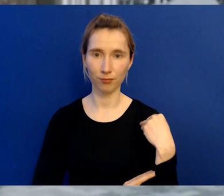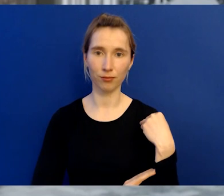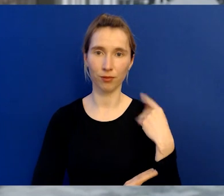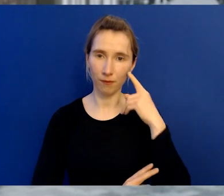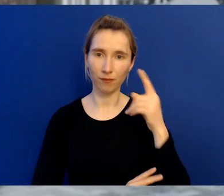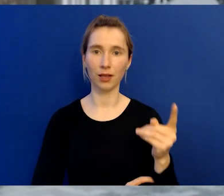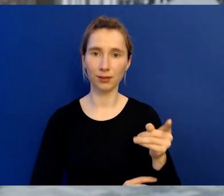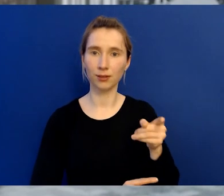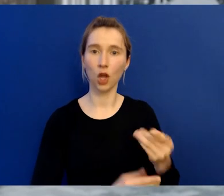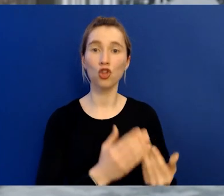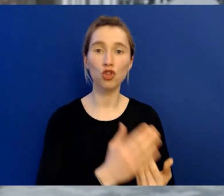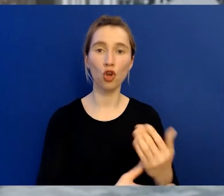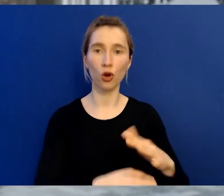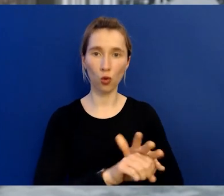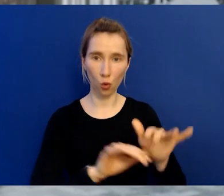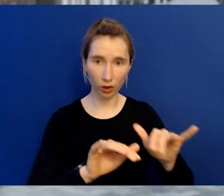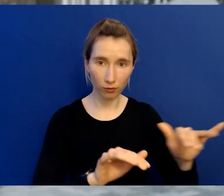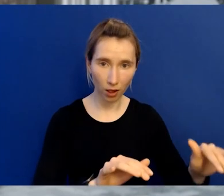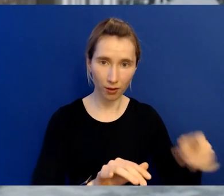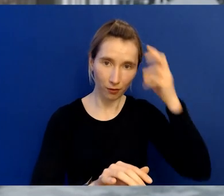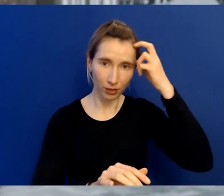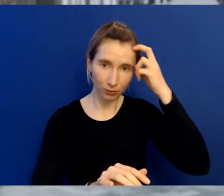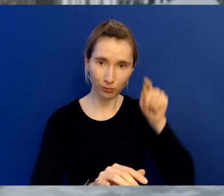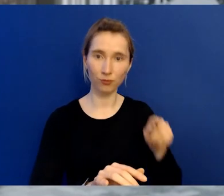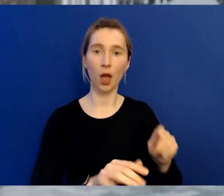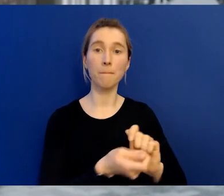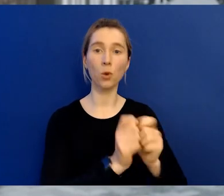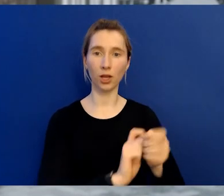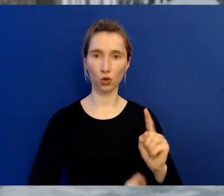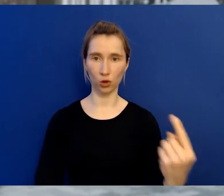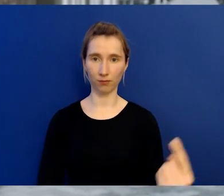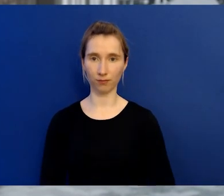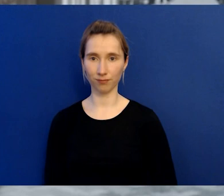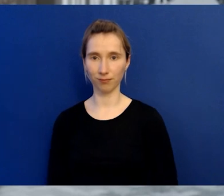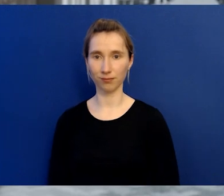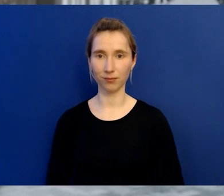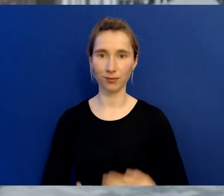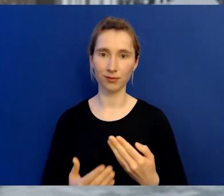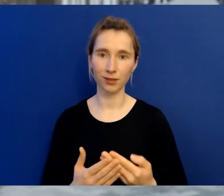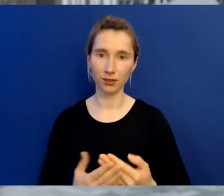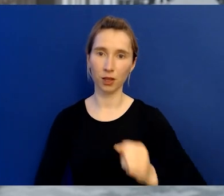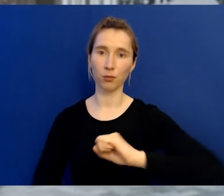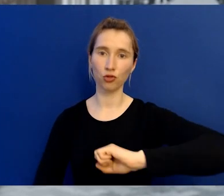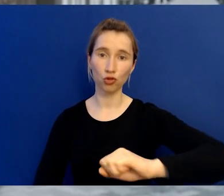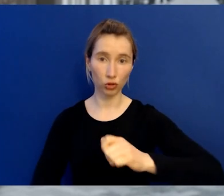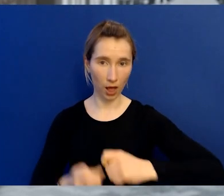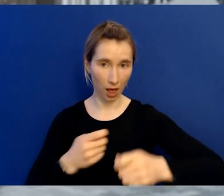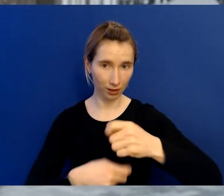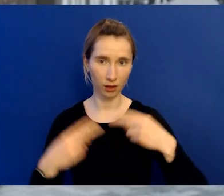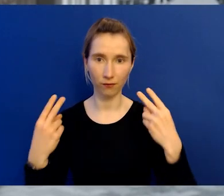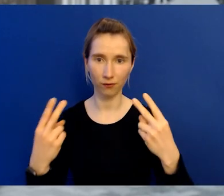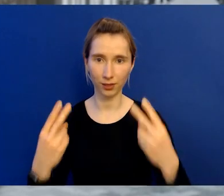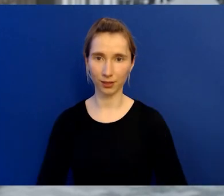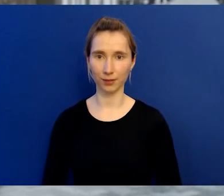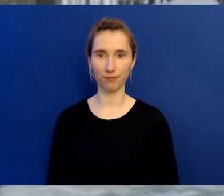dass jeder neu auftretende Fall ebenfalls eine Mutation ist. Wir sind im Wettlauf mit der Zeit. Und